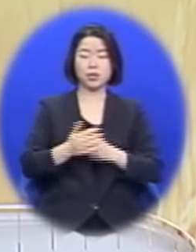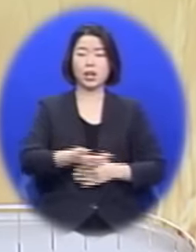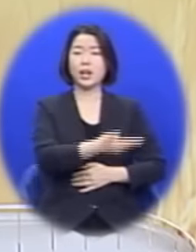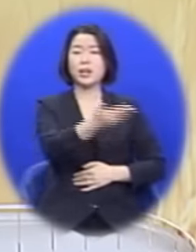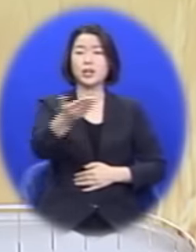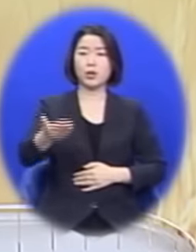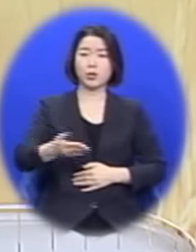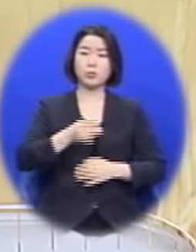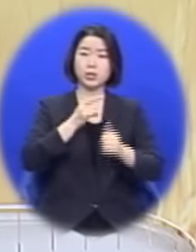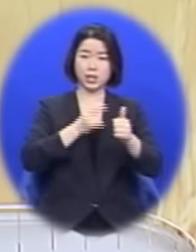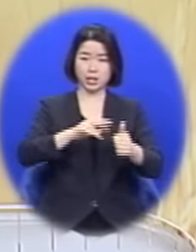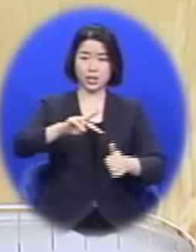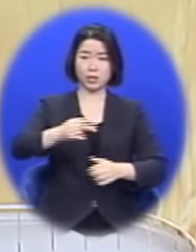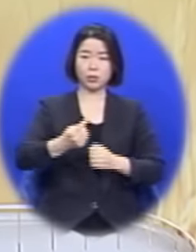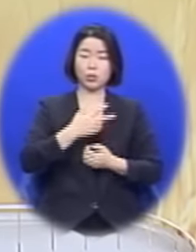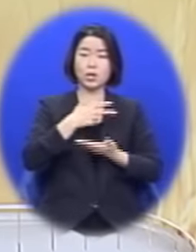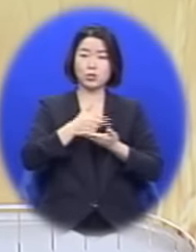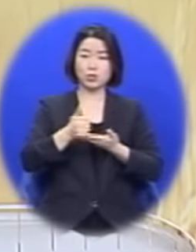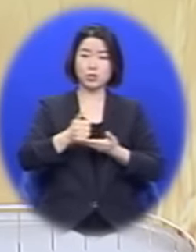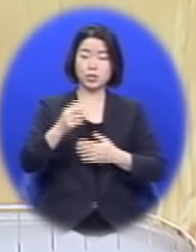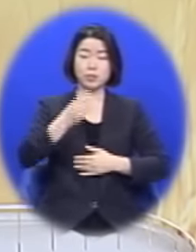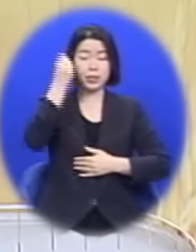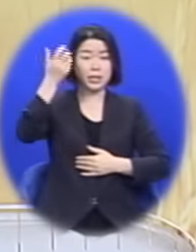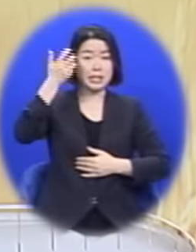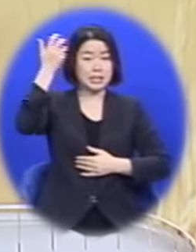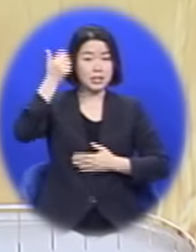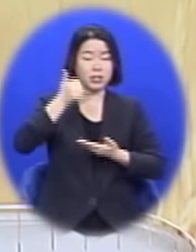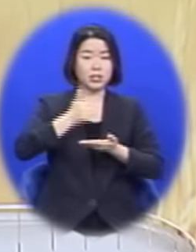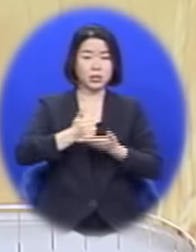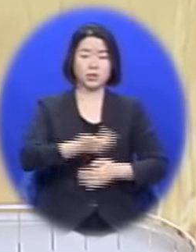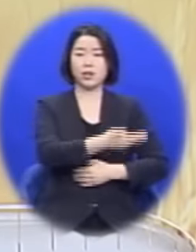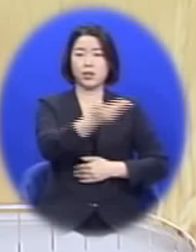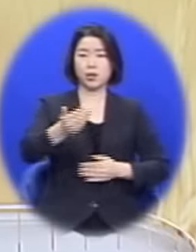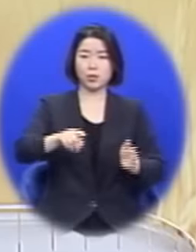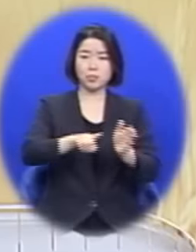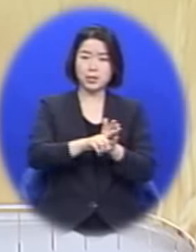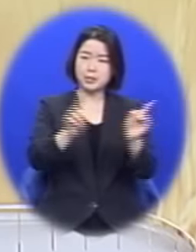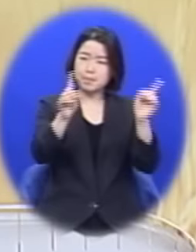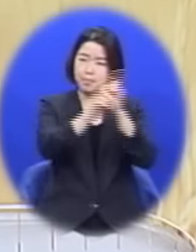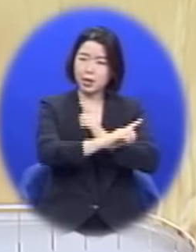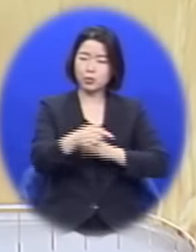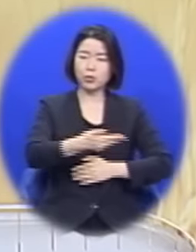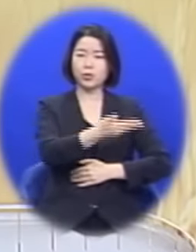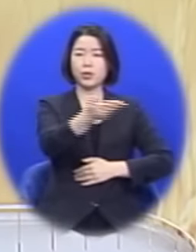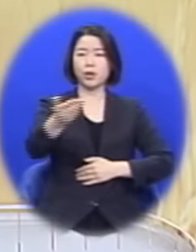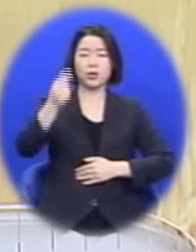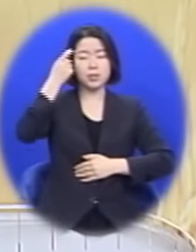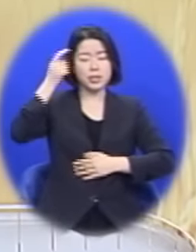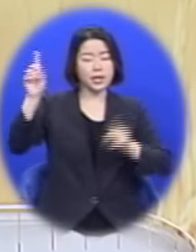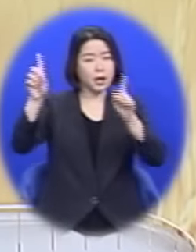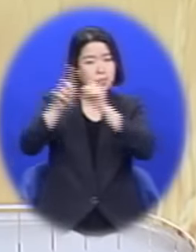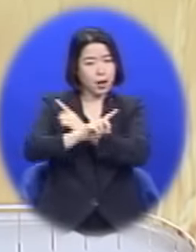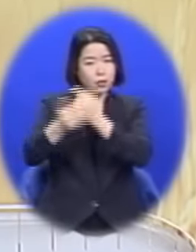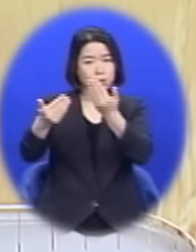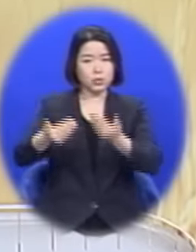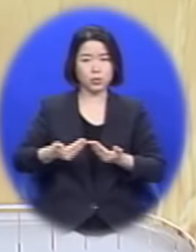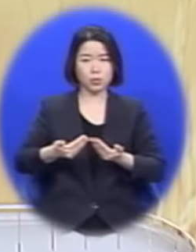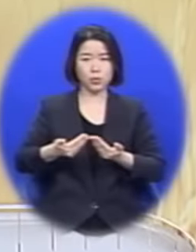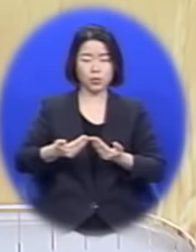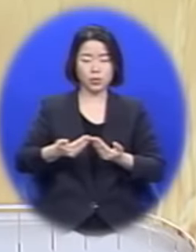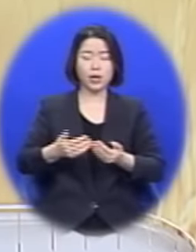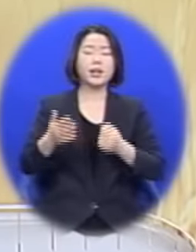여러분에게도 오늘 주의 성령께서 여러분의 믿음을 바꾸시고 여러분의 생각을 바꾸시고 그래서 정말 첫